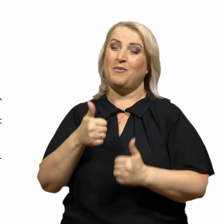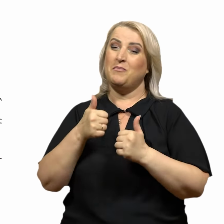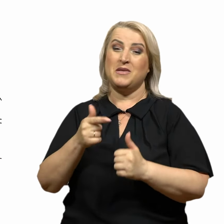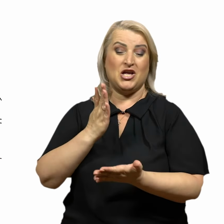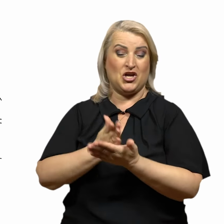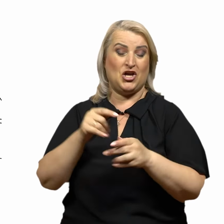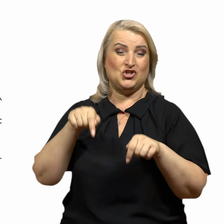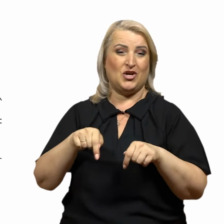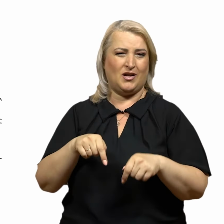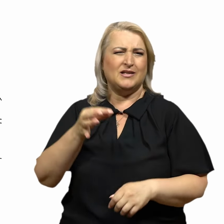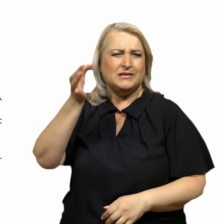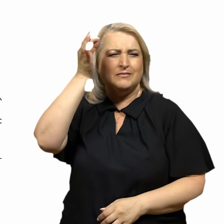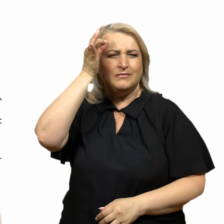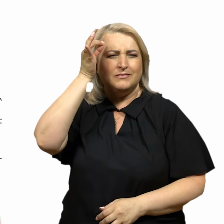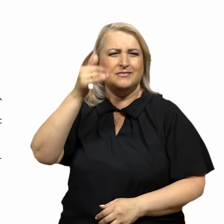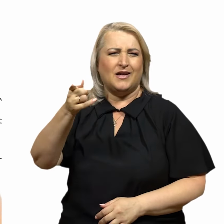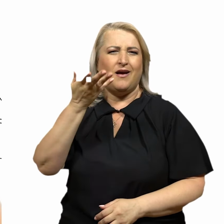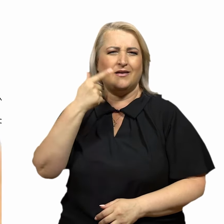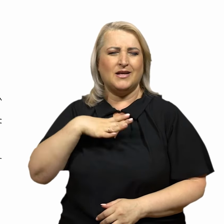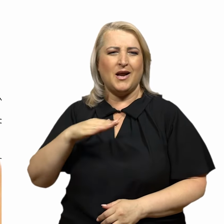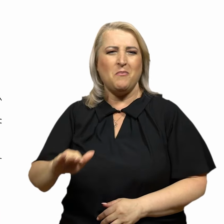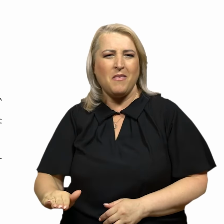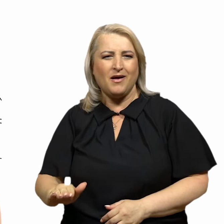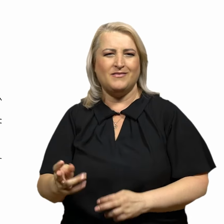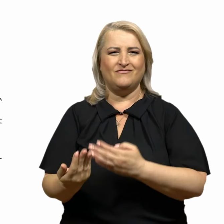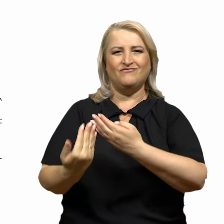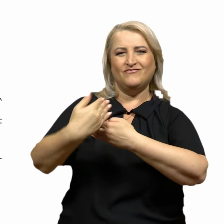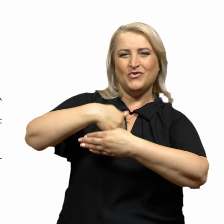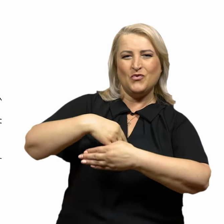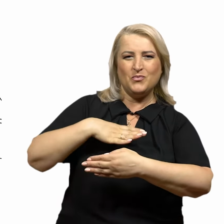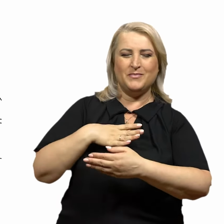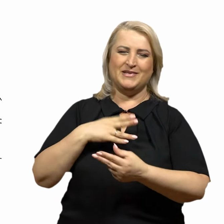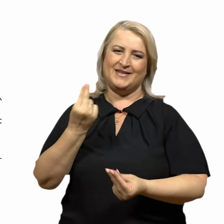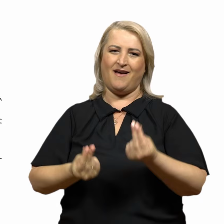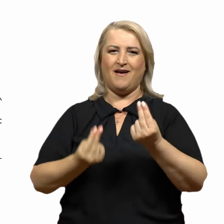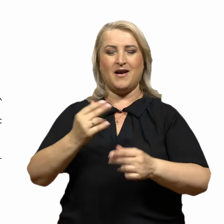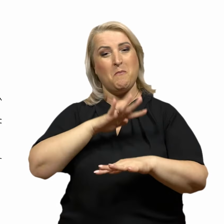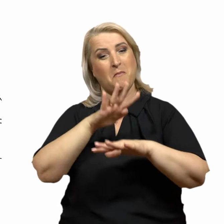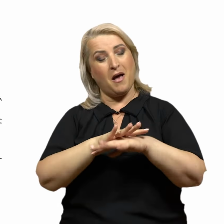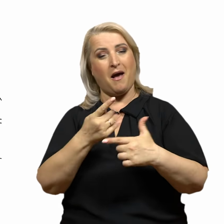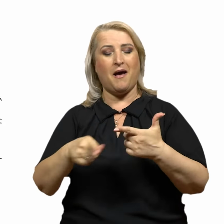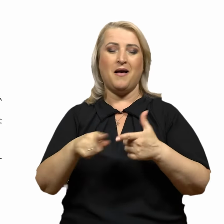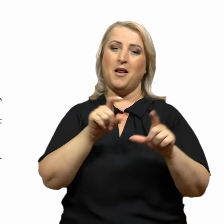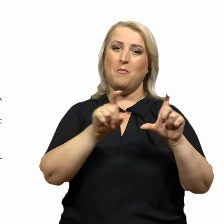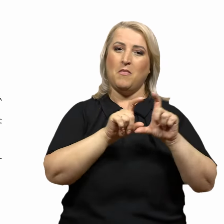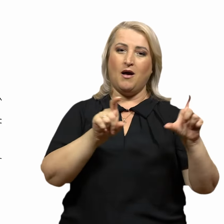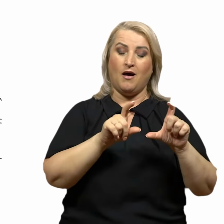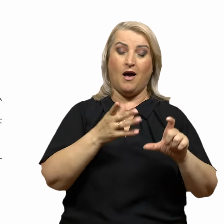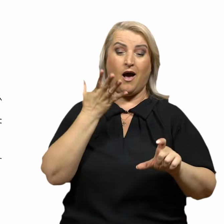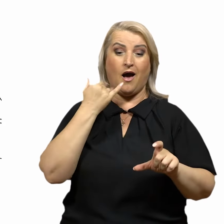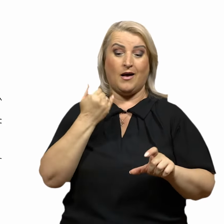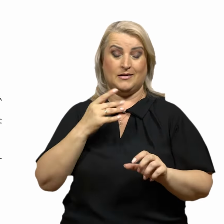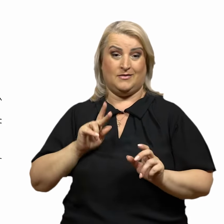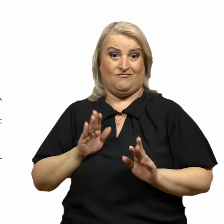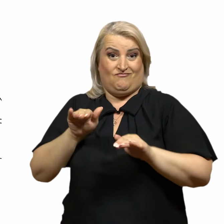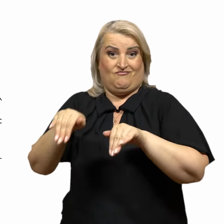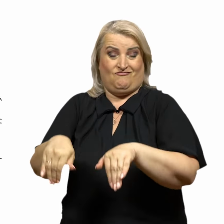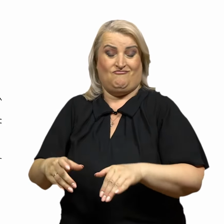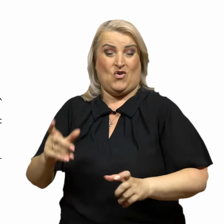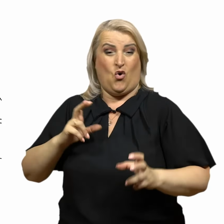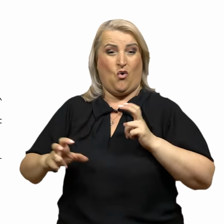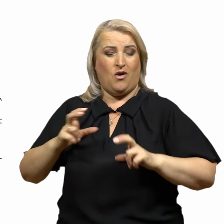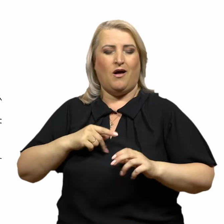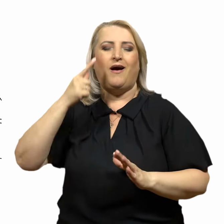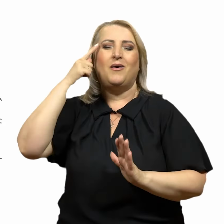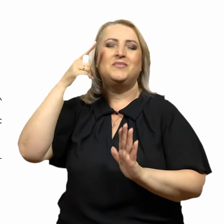aici! Țin minte că atunci când eram mic și veneai pe la noi, ne jucam de-a banca sau de-a magazinul. Abia când am ajuns la colegiu, am înțeles